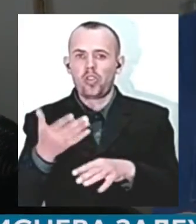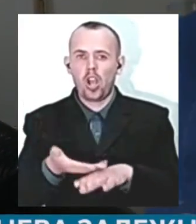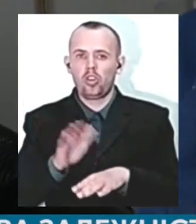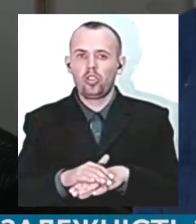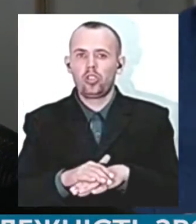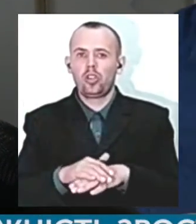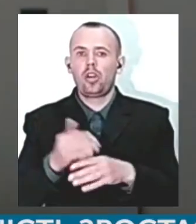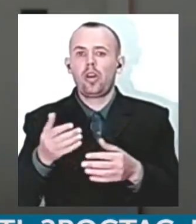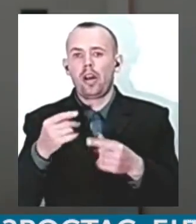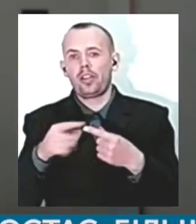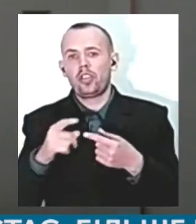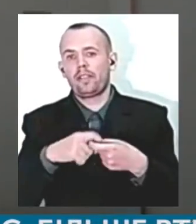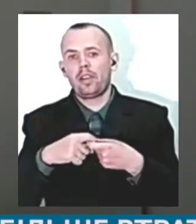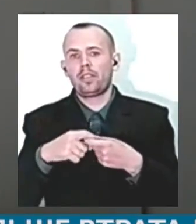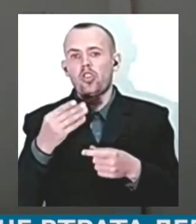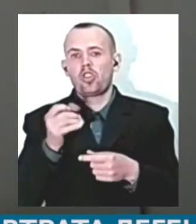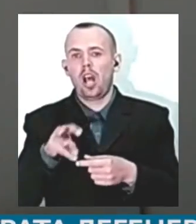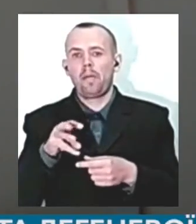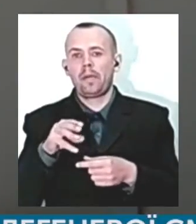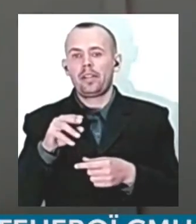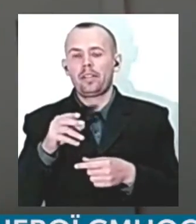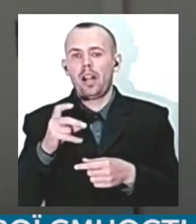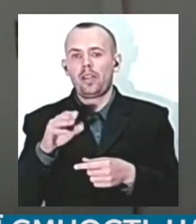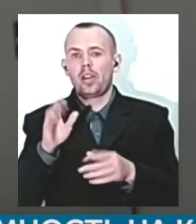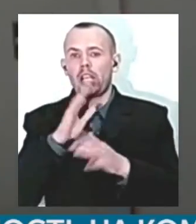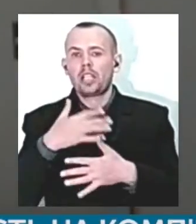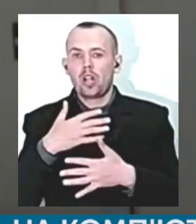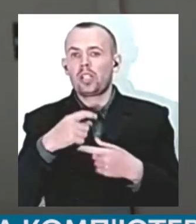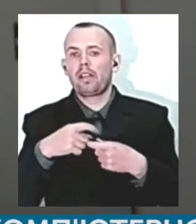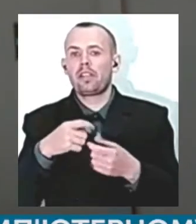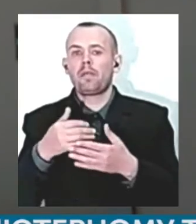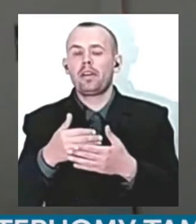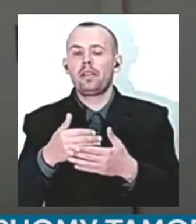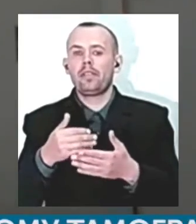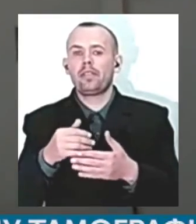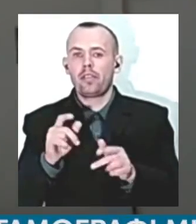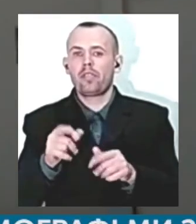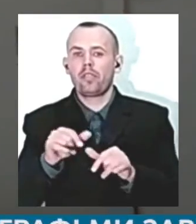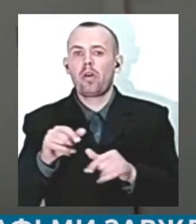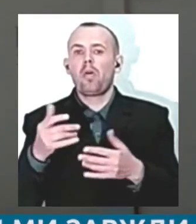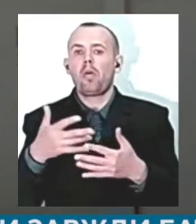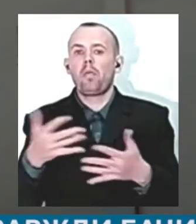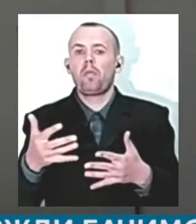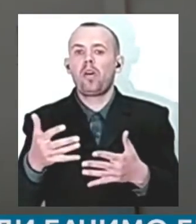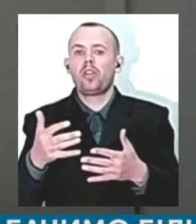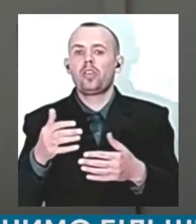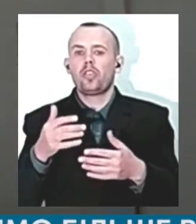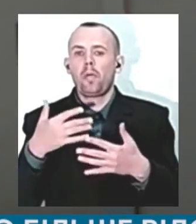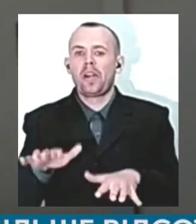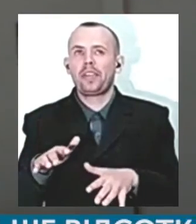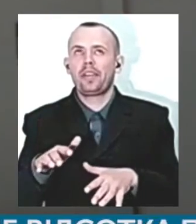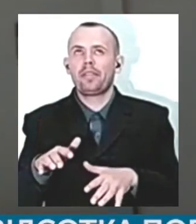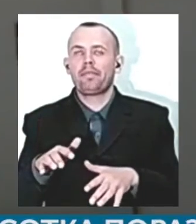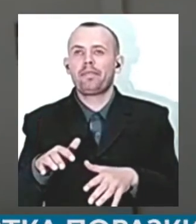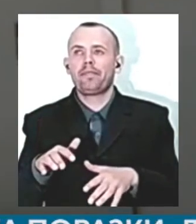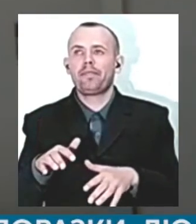со штаммом возбудителя. Кислородозависимость возрастает, больше потеря легочной емкости,